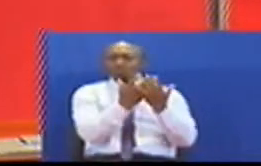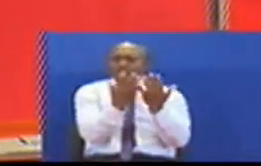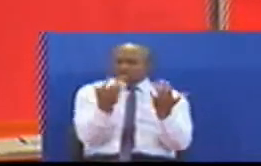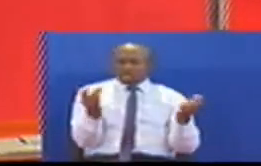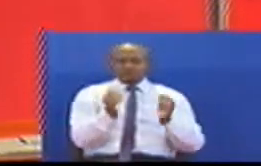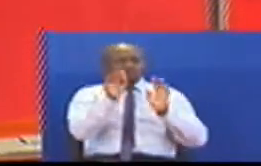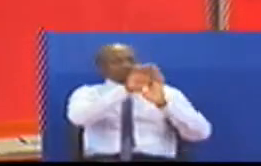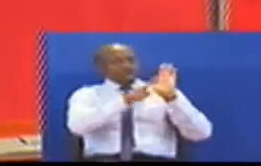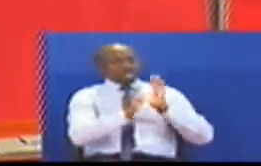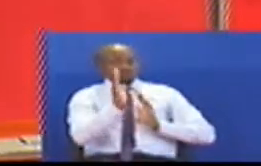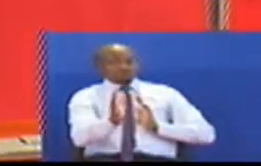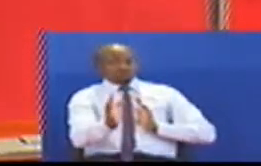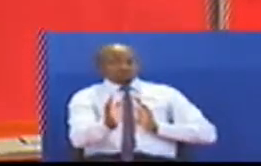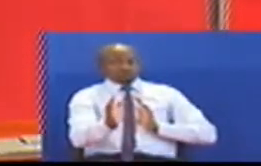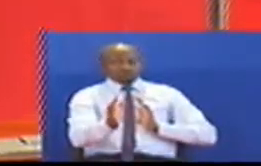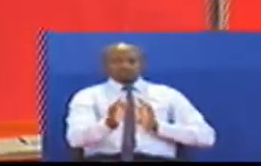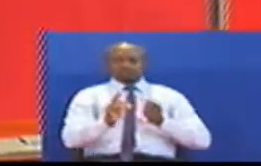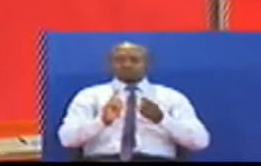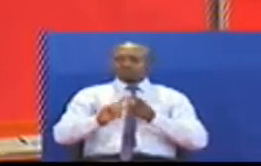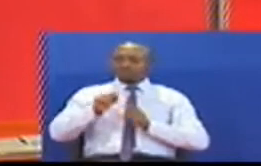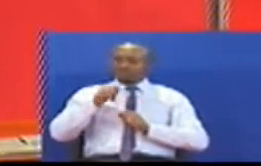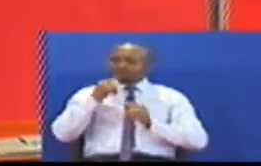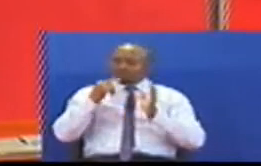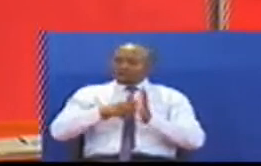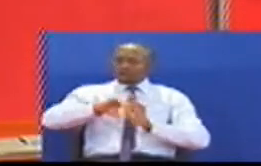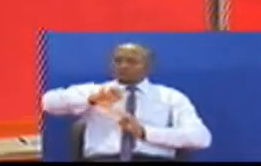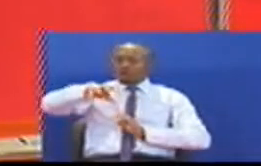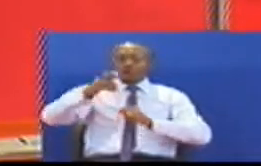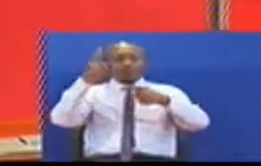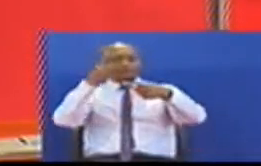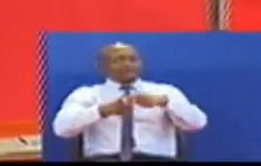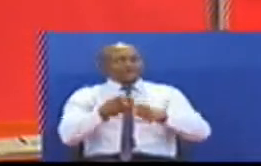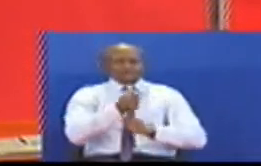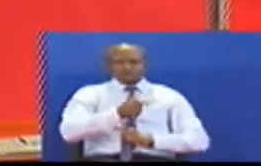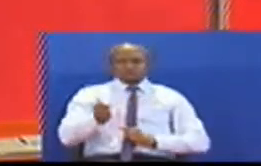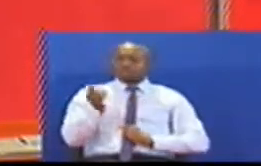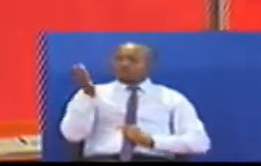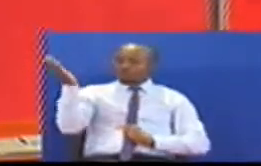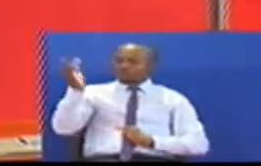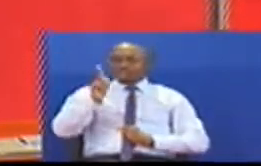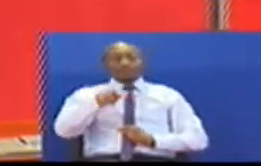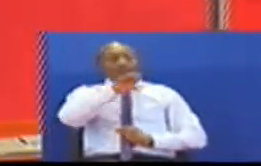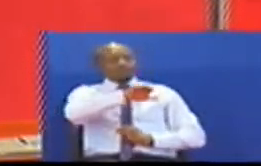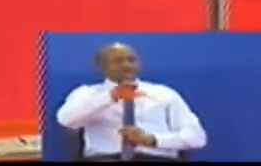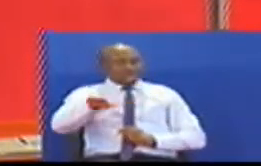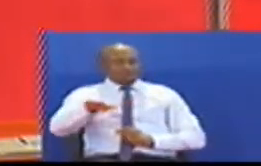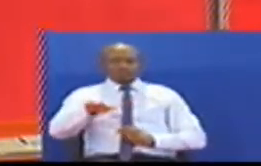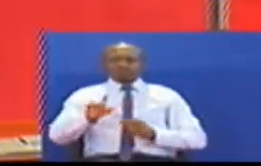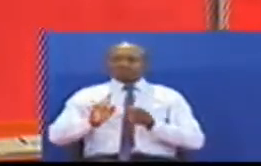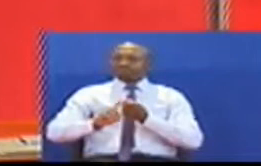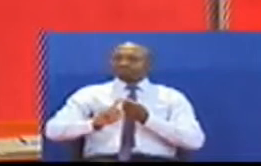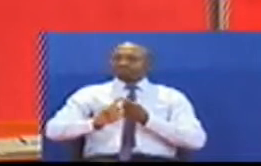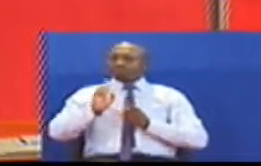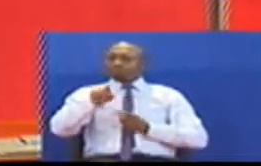ufuatao. Na mimi nichukulie tu kwa mfano wa mkoa wa Mara. Pale Mara tunayo maeneo, mfano tunalo eneo